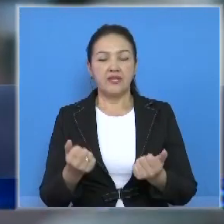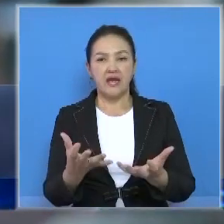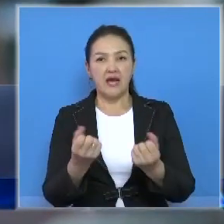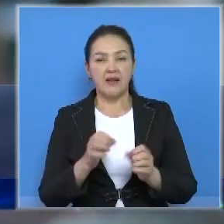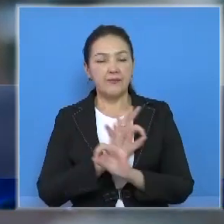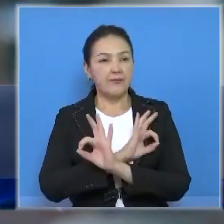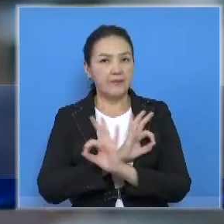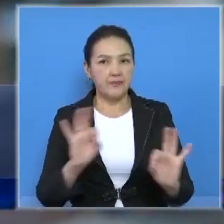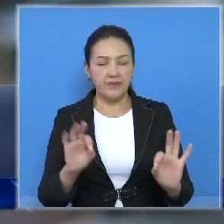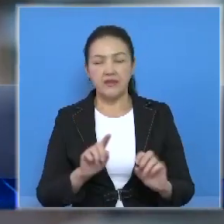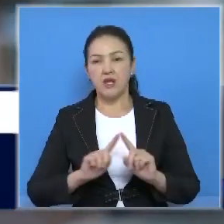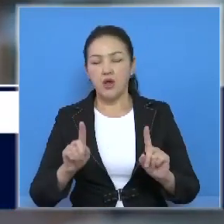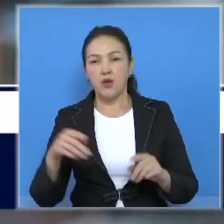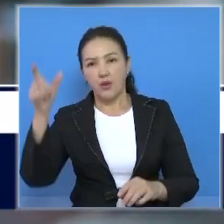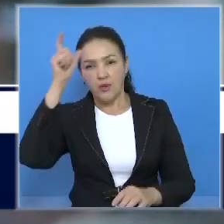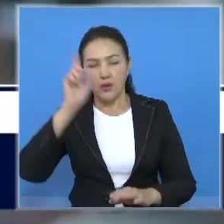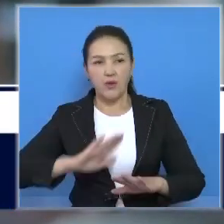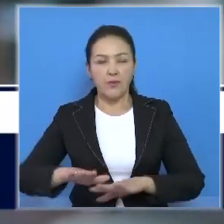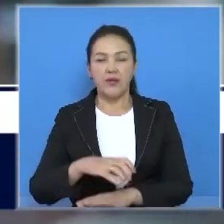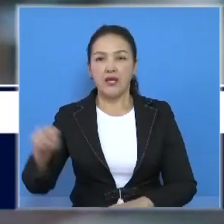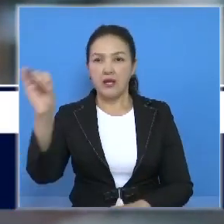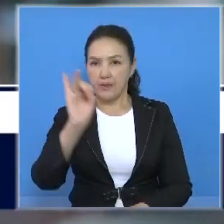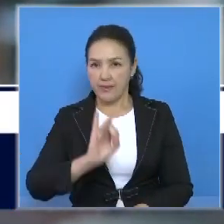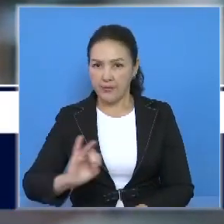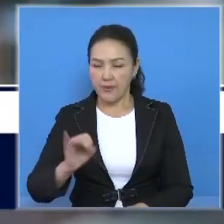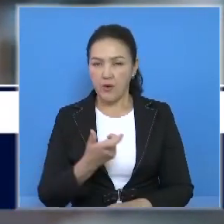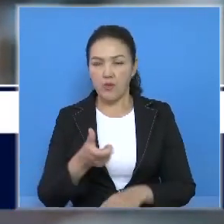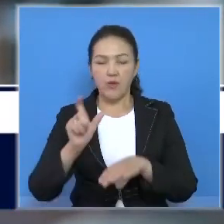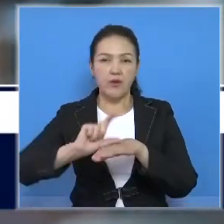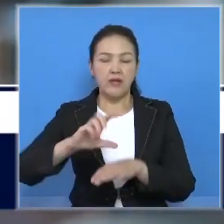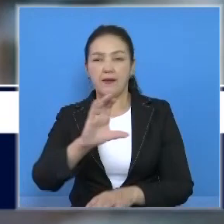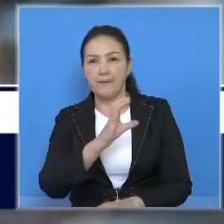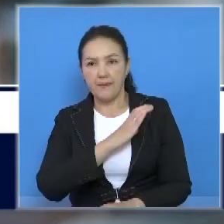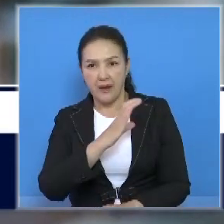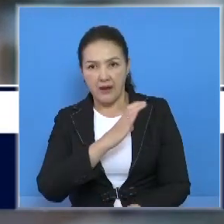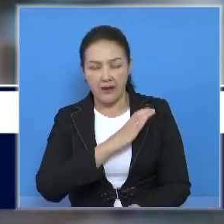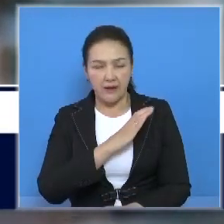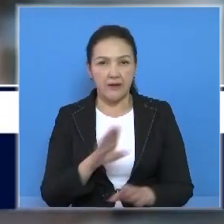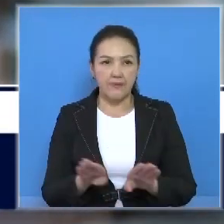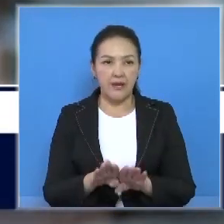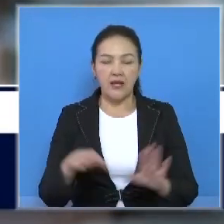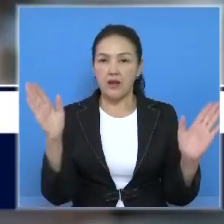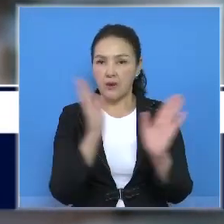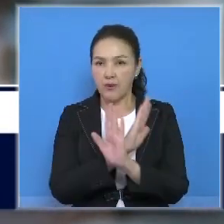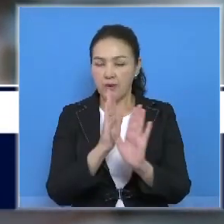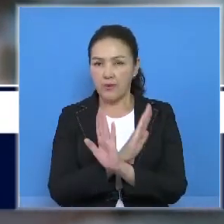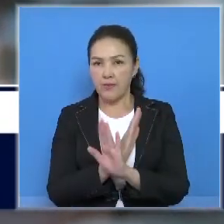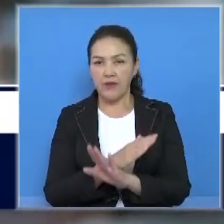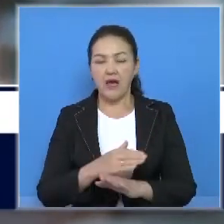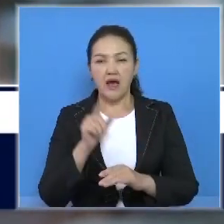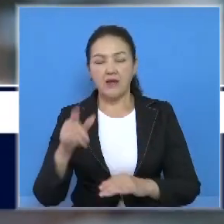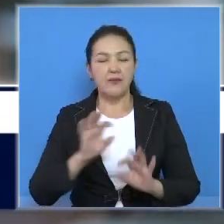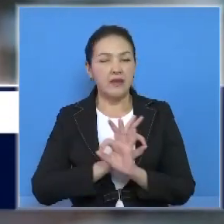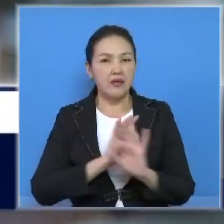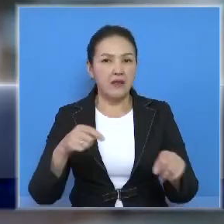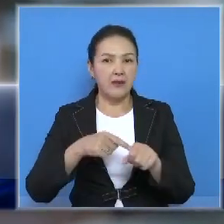әсеріміз өте ерекше. Түркия елі шынында да тарихи жәдігерлерге өте бай өлке екен. Мұндағы табиғаттың өзі адамға керемет